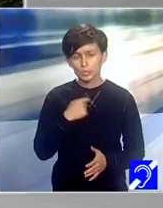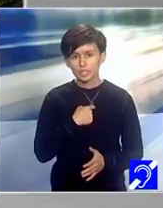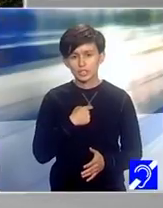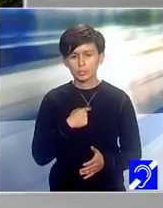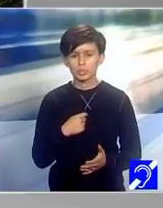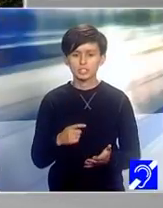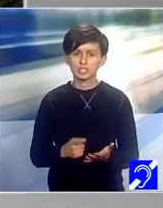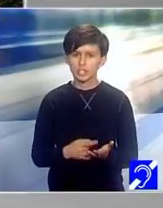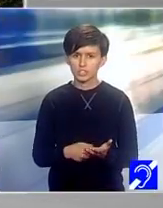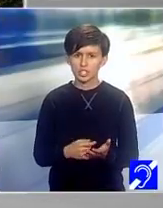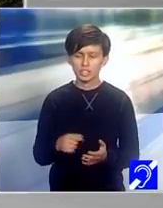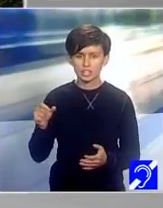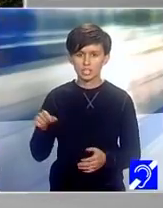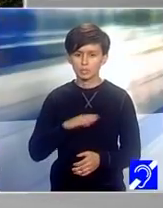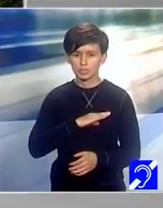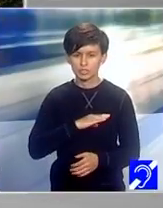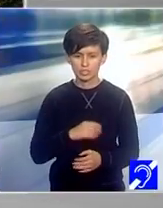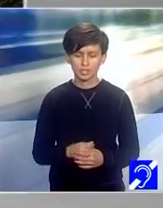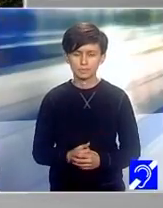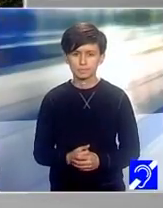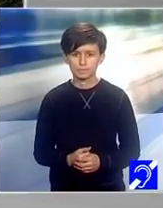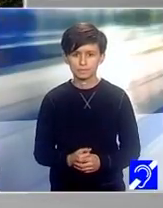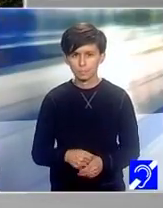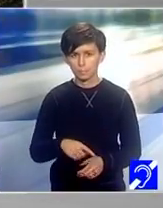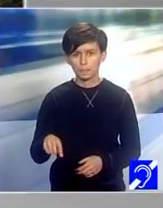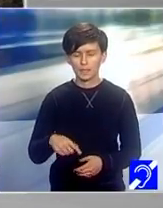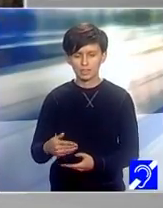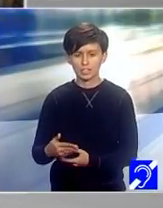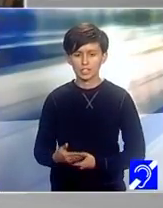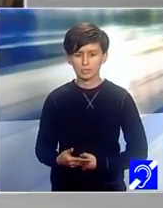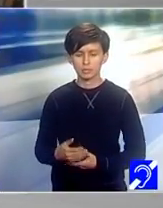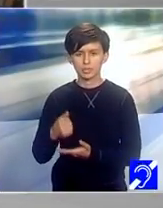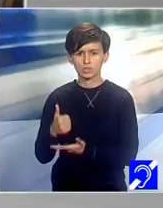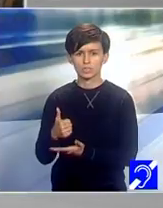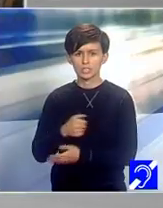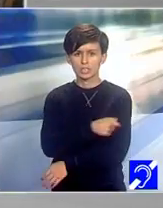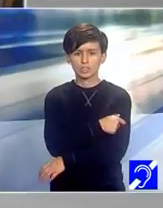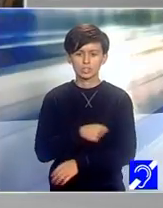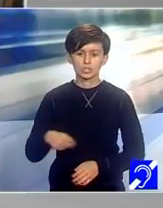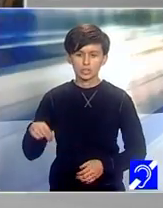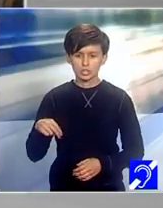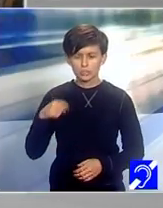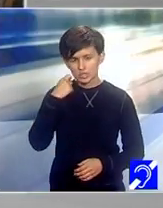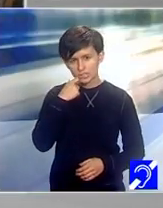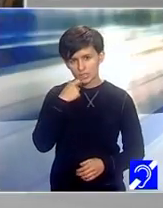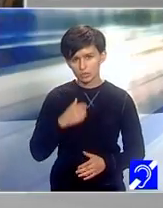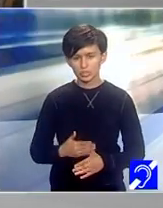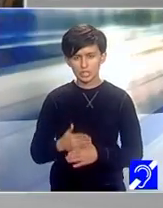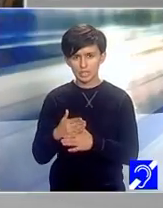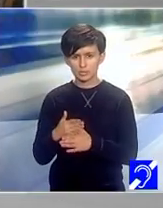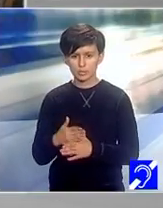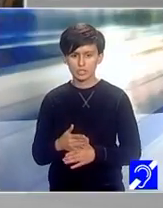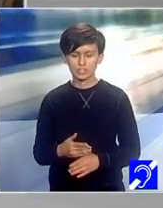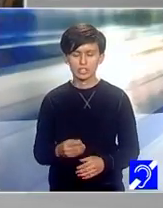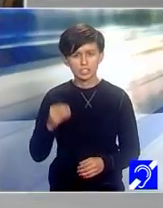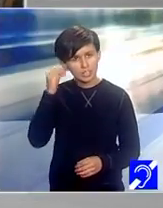de la meșteșugari. Asta e scopul, pentru că noi am primit pentru această inițiativă o finanțare de la Consiliul Județean Cluj, ne-a sprijinit în